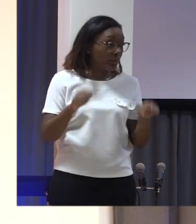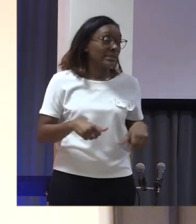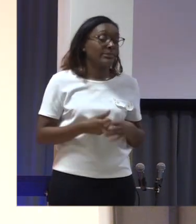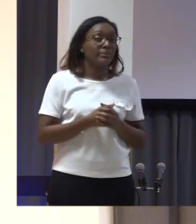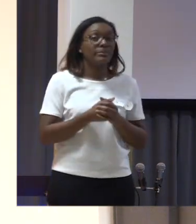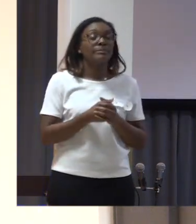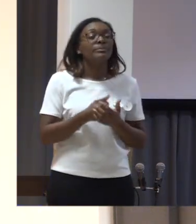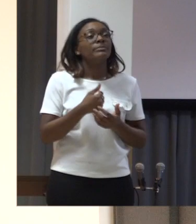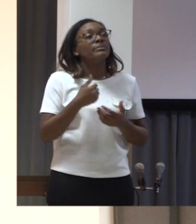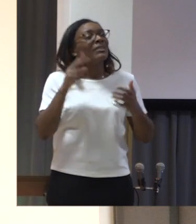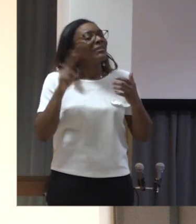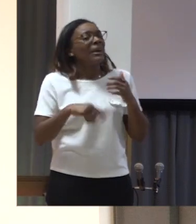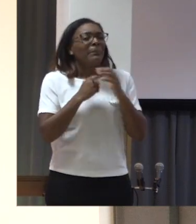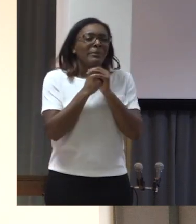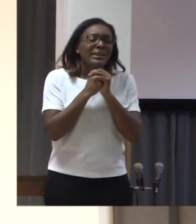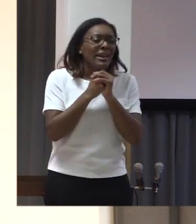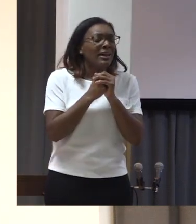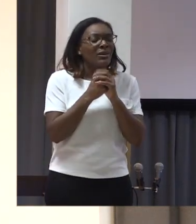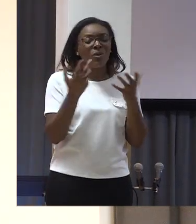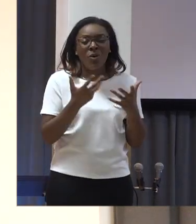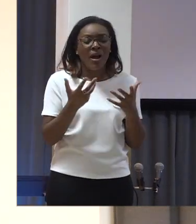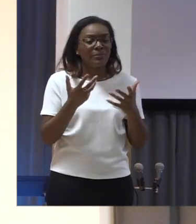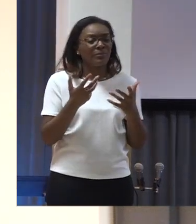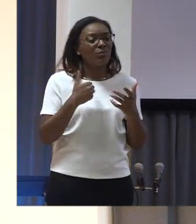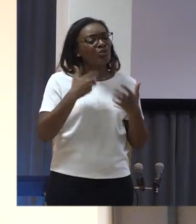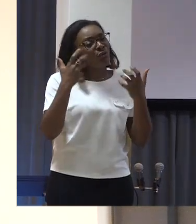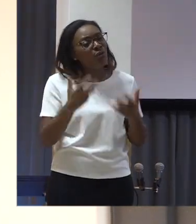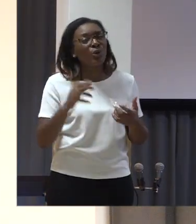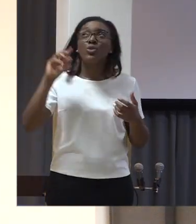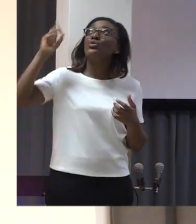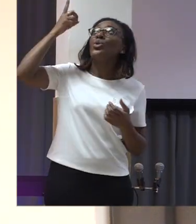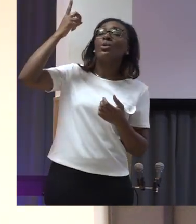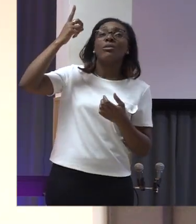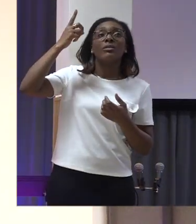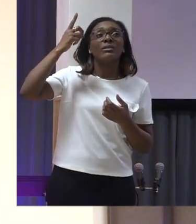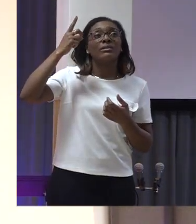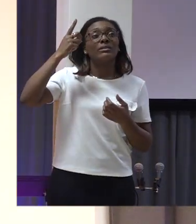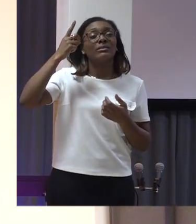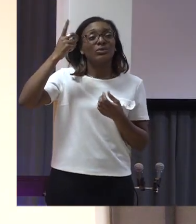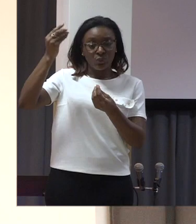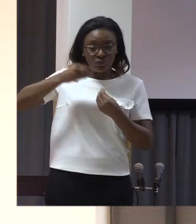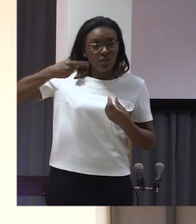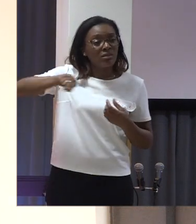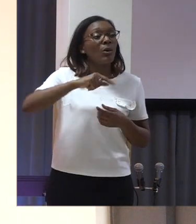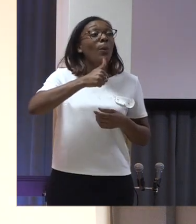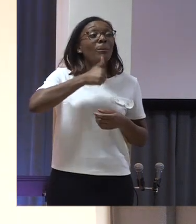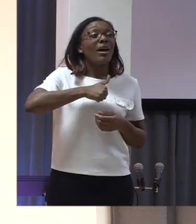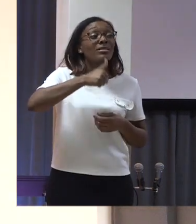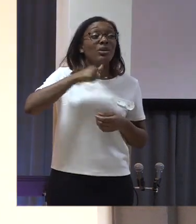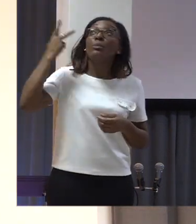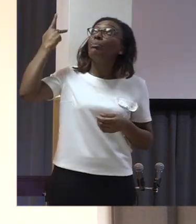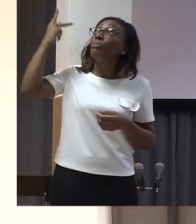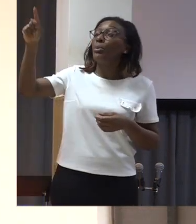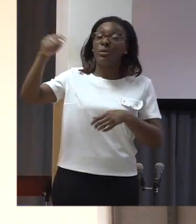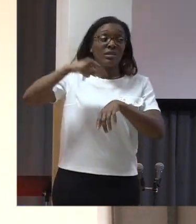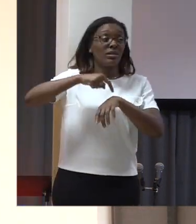Ma prière est que Dieu, au travers de ce message, nous aide à attendre son timing, car sans lui, nous ne